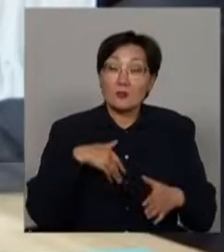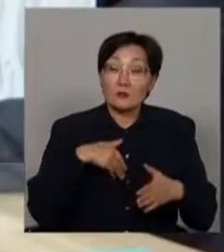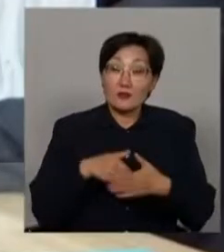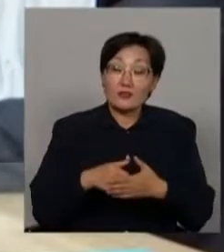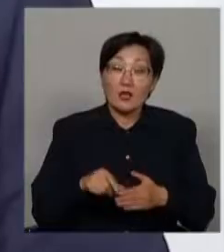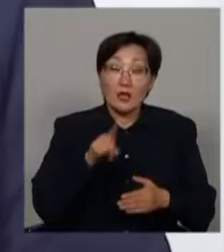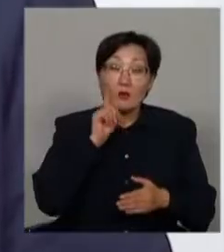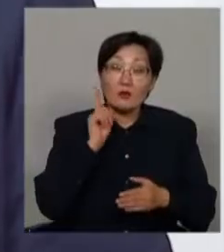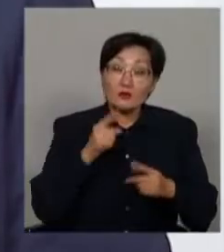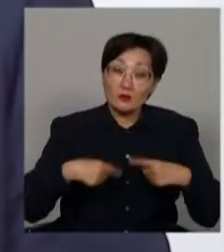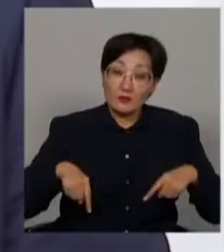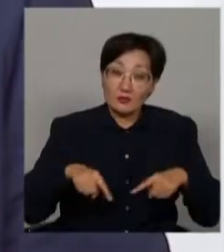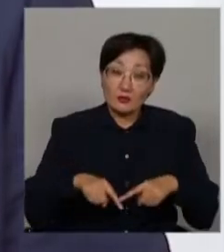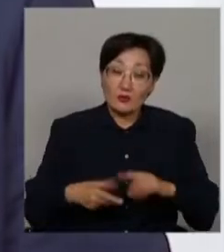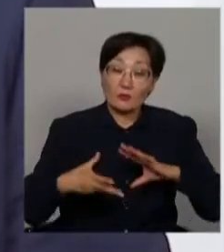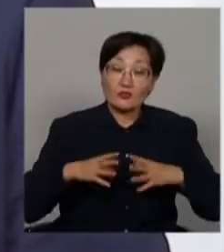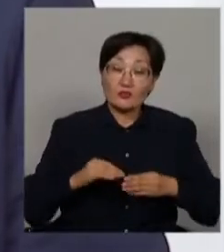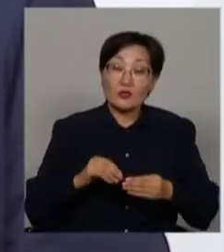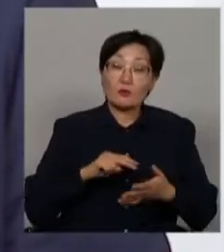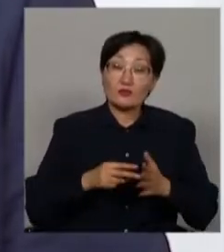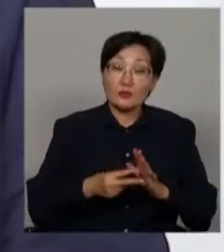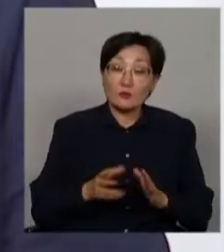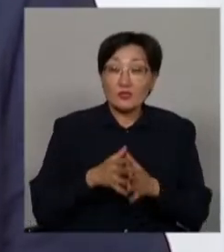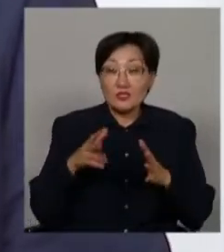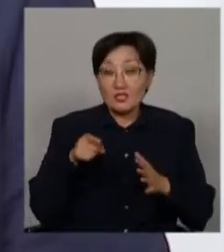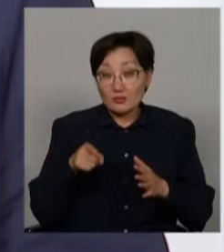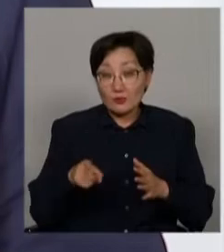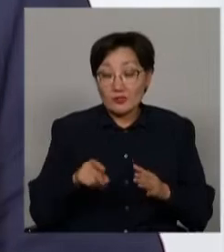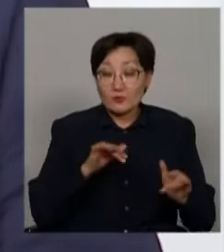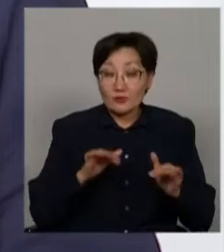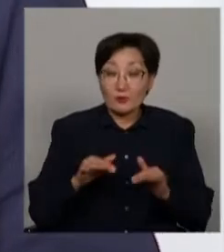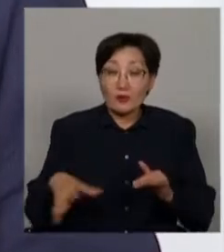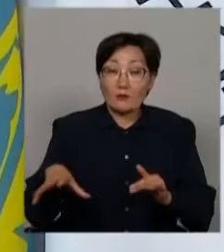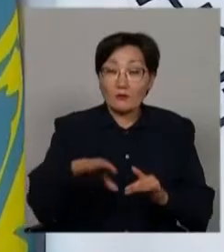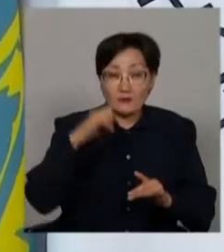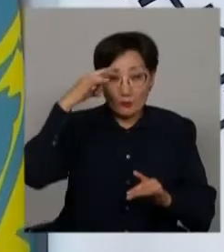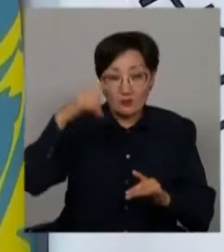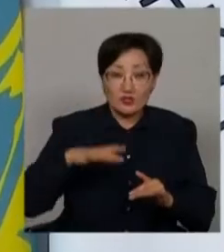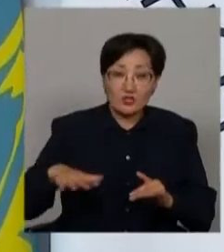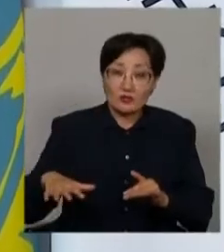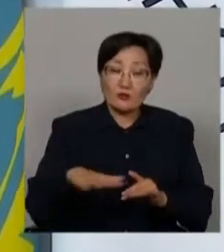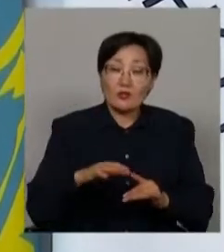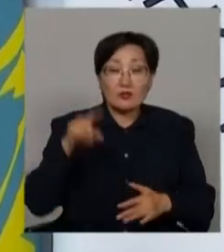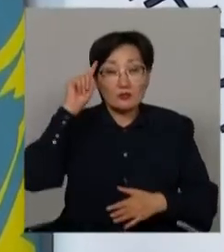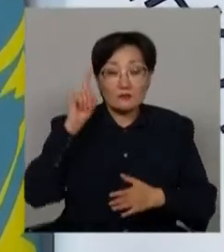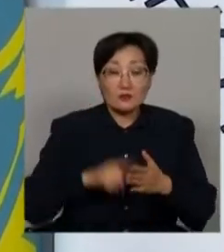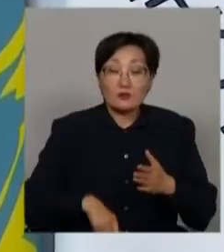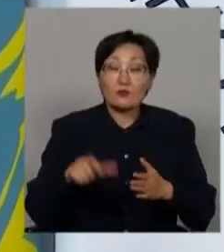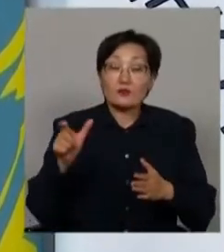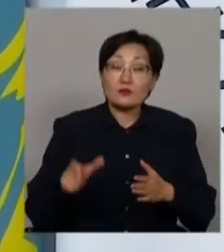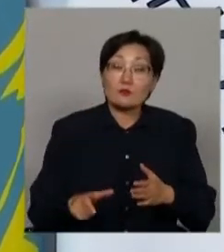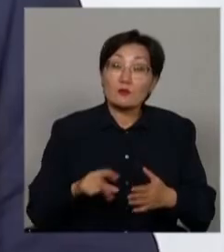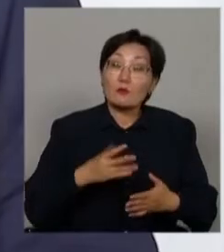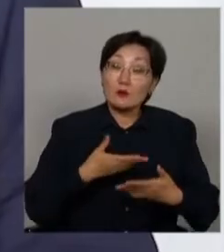крыла партии. В общей сложности предусмотрено более 1000 мероприятий по всей стране. Доверенные лица мы